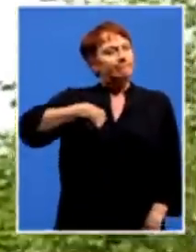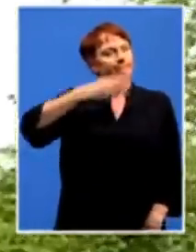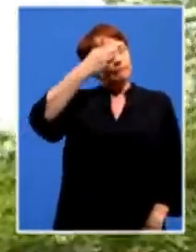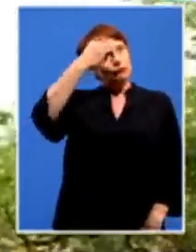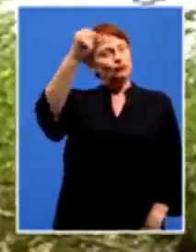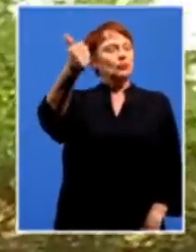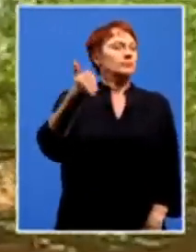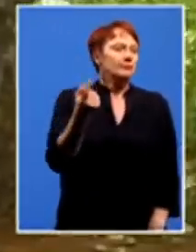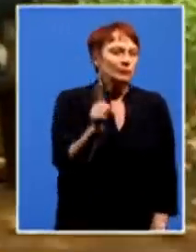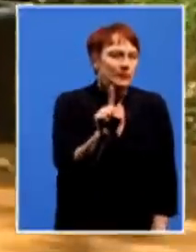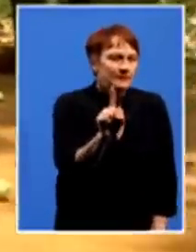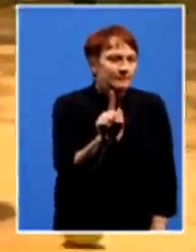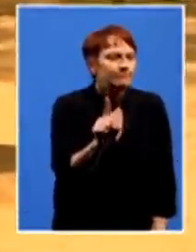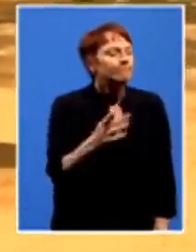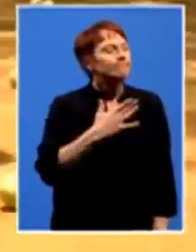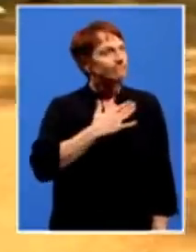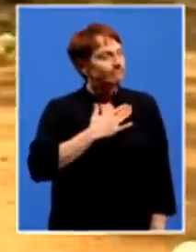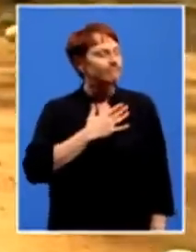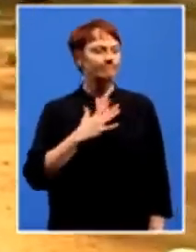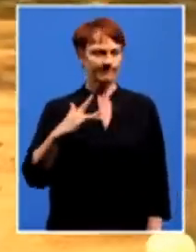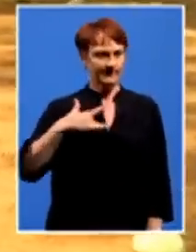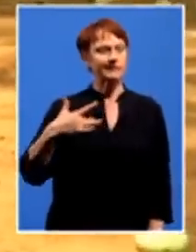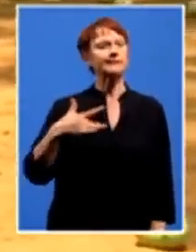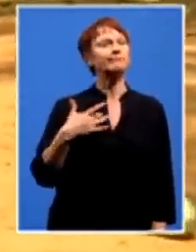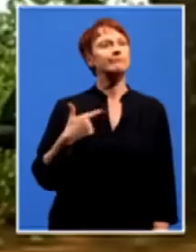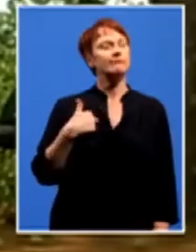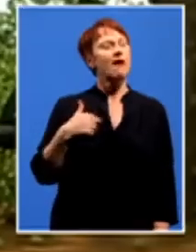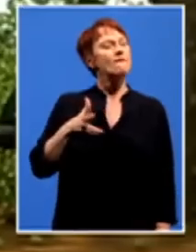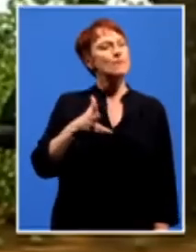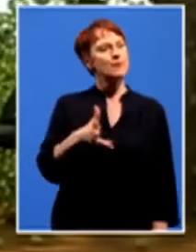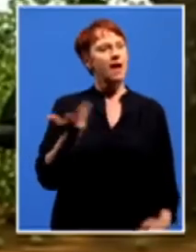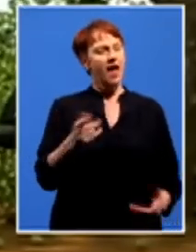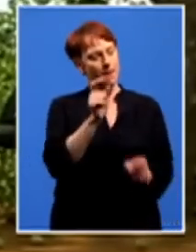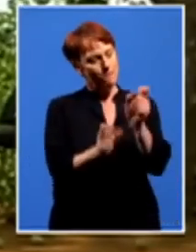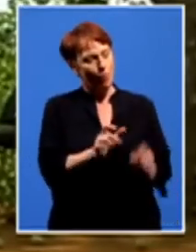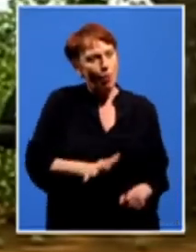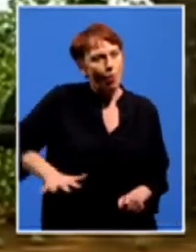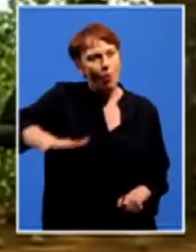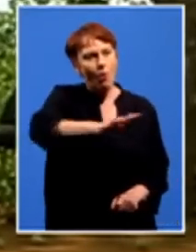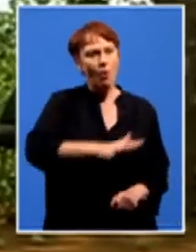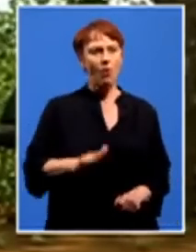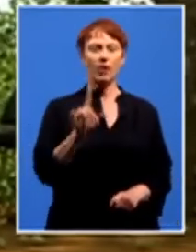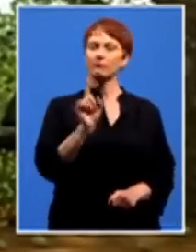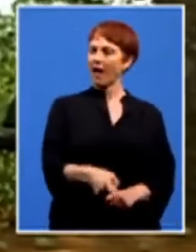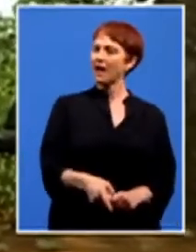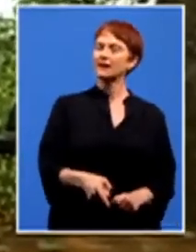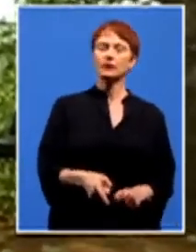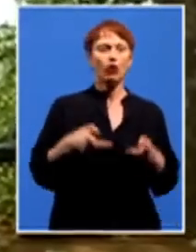Norho wa kahle lowu a wu fanele wu ri wa kahle i wa ku